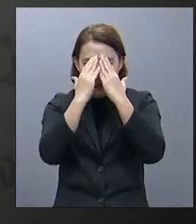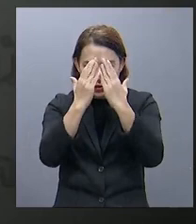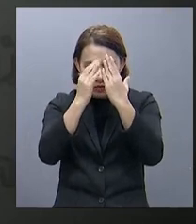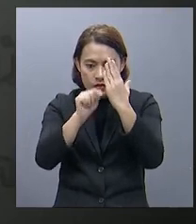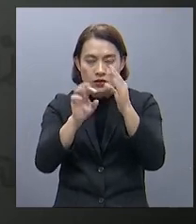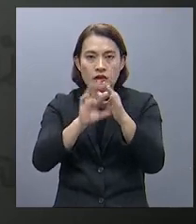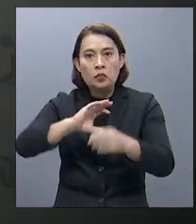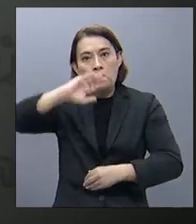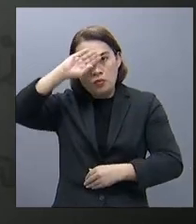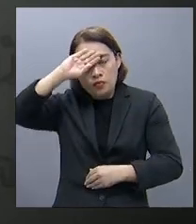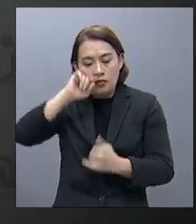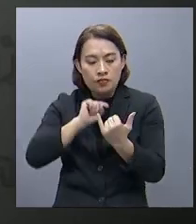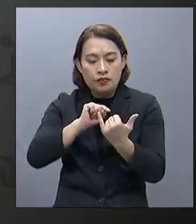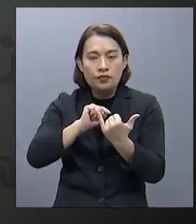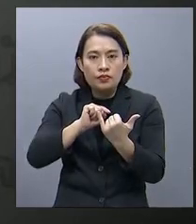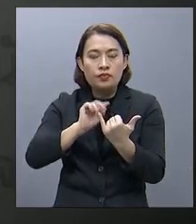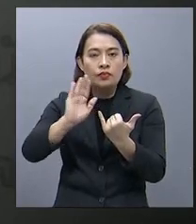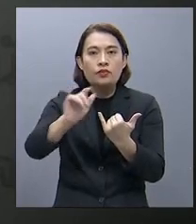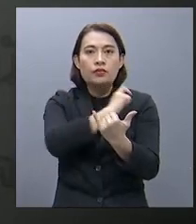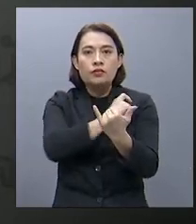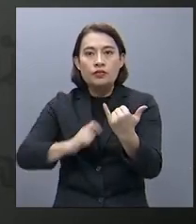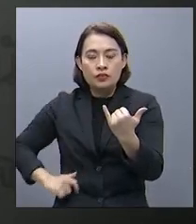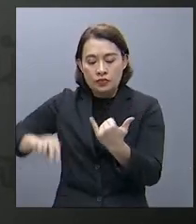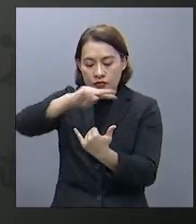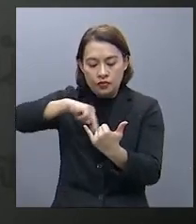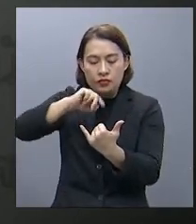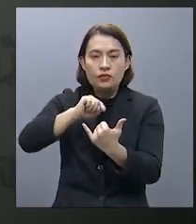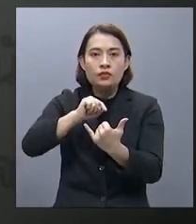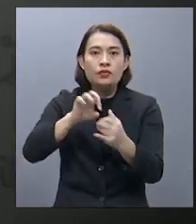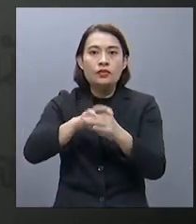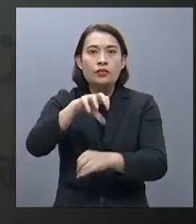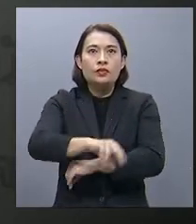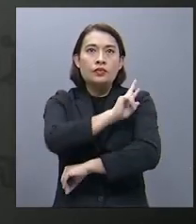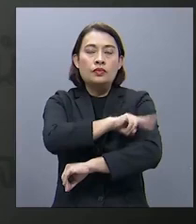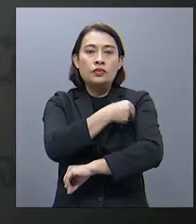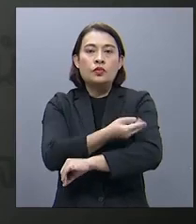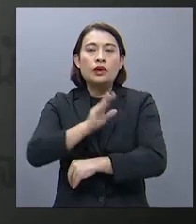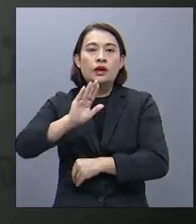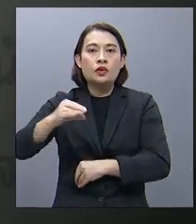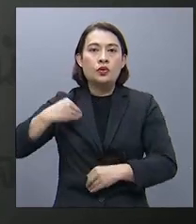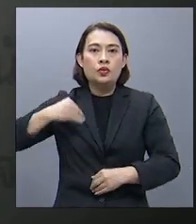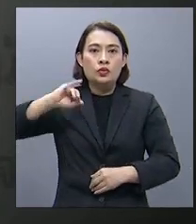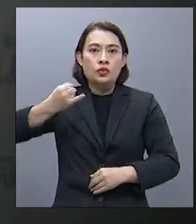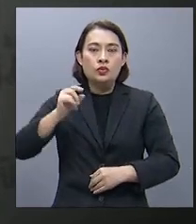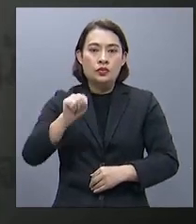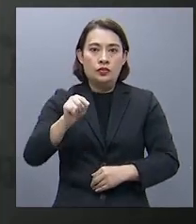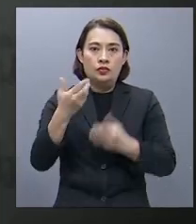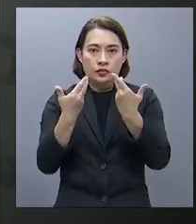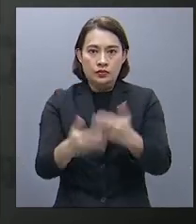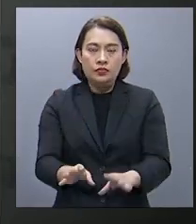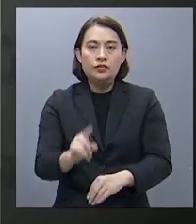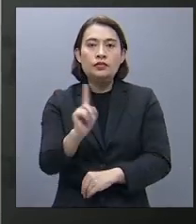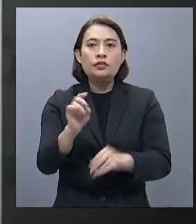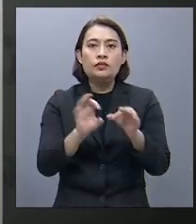อาการป่วยเป็นคนไข้ในพระบรมราชานุเคราะห์ณโรงพยาบาลจุฬาลงกรณ์สภากาชาตไทยความละเอียดแจ้งแล้วนั้น